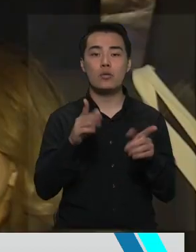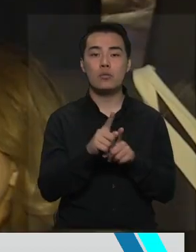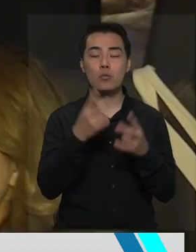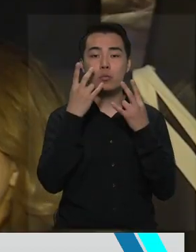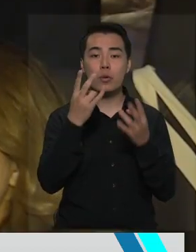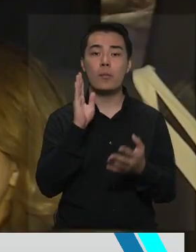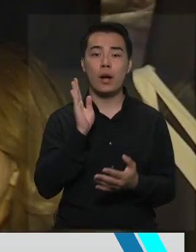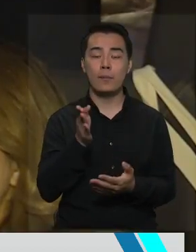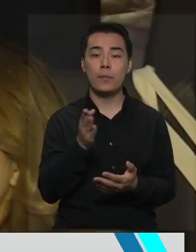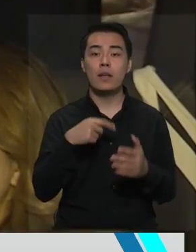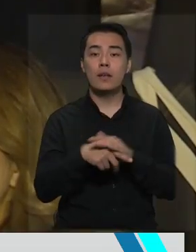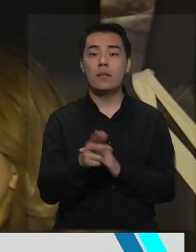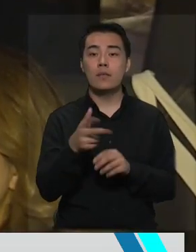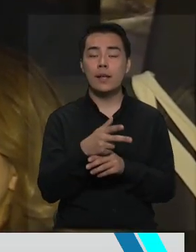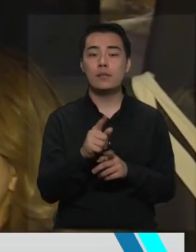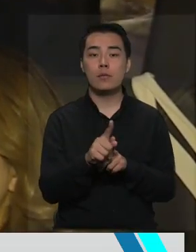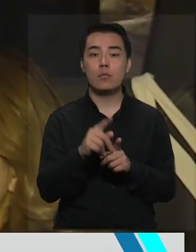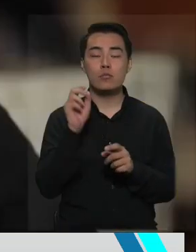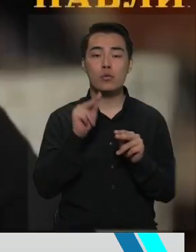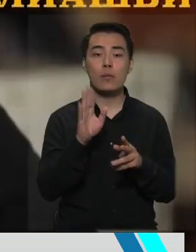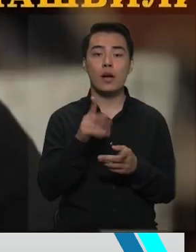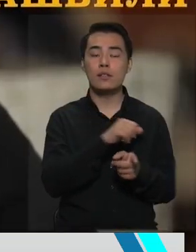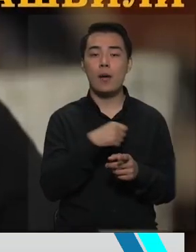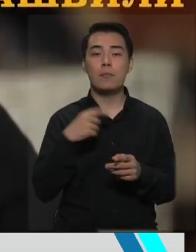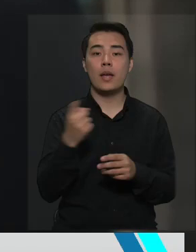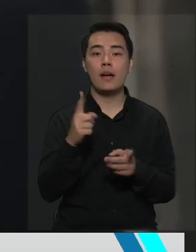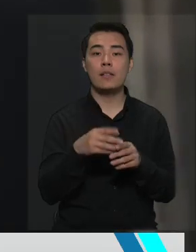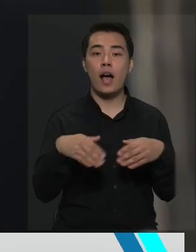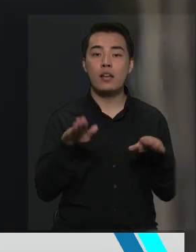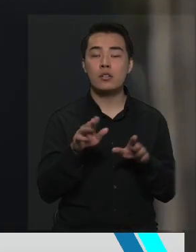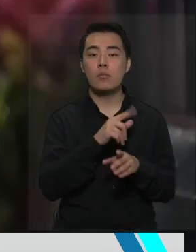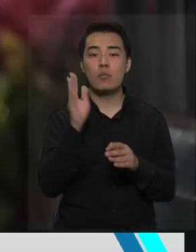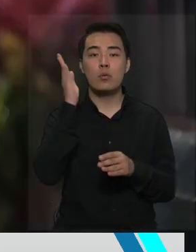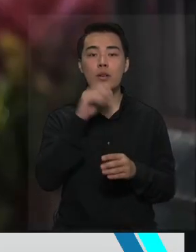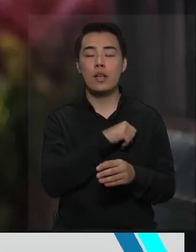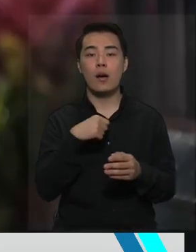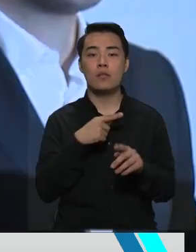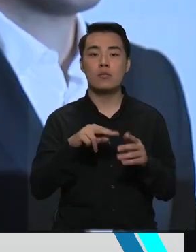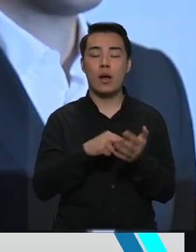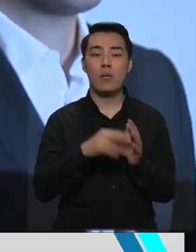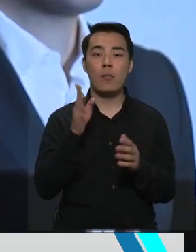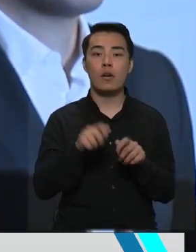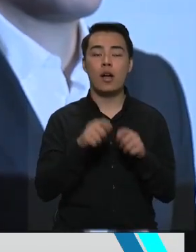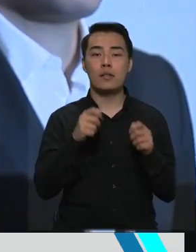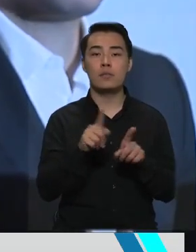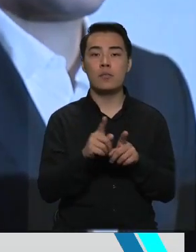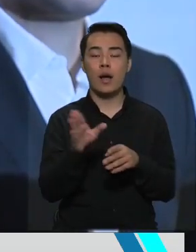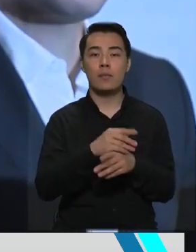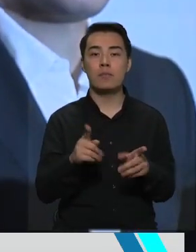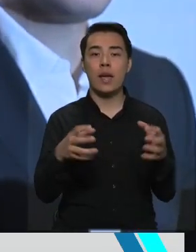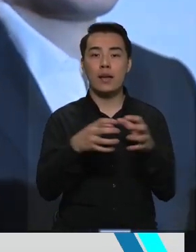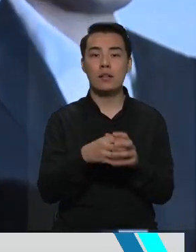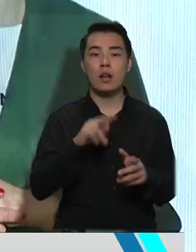широкой кинематографисты уверены что эта картина лишь первая ласточка ближайшем будущем планируется создание еще не одной совместной